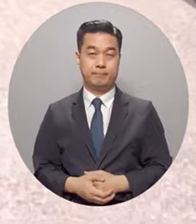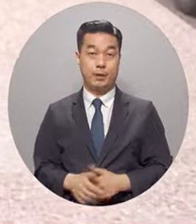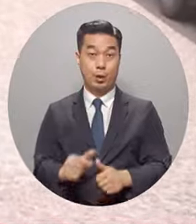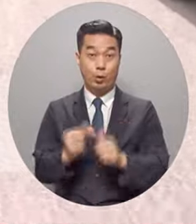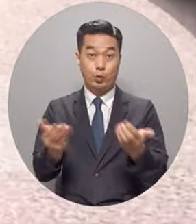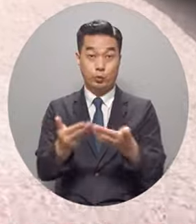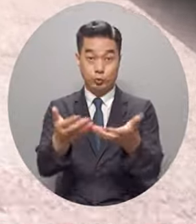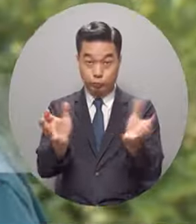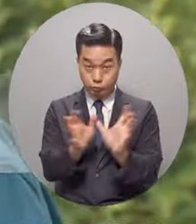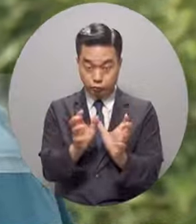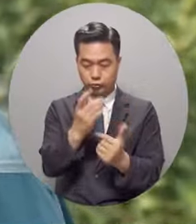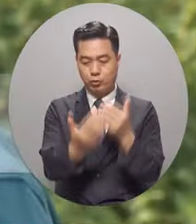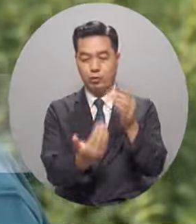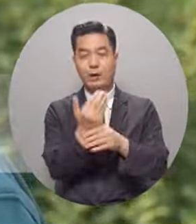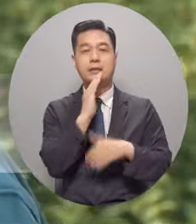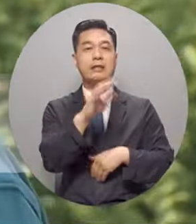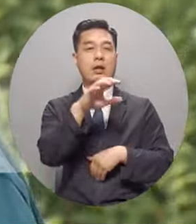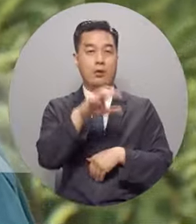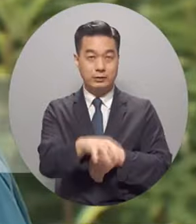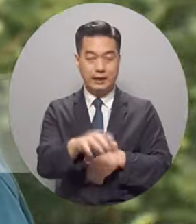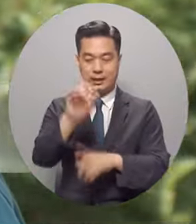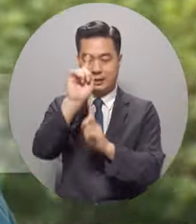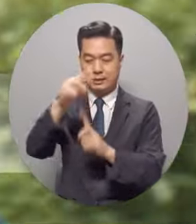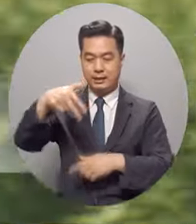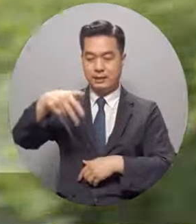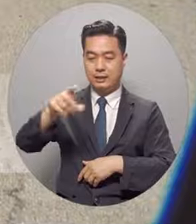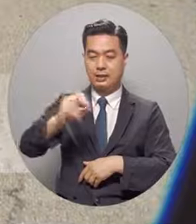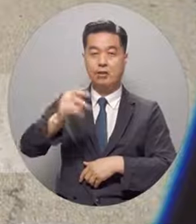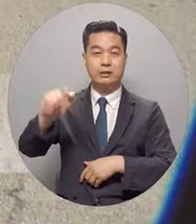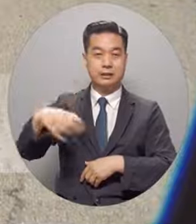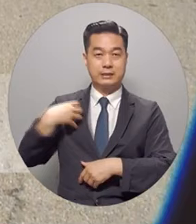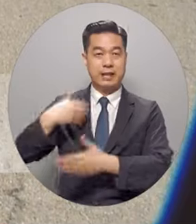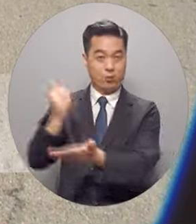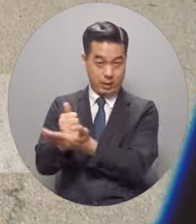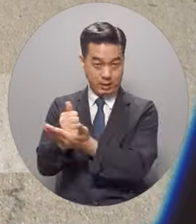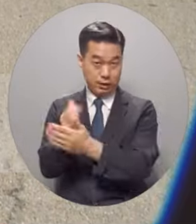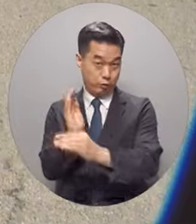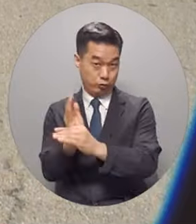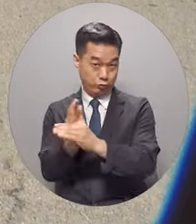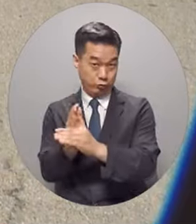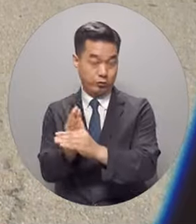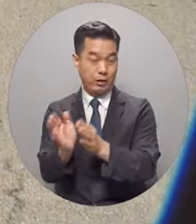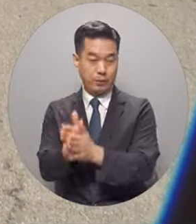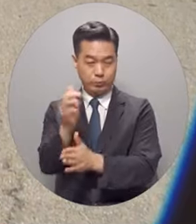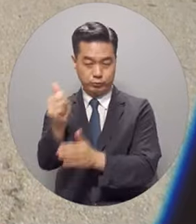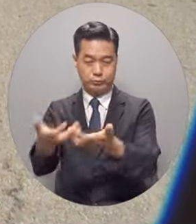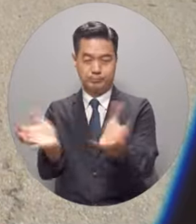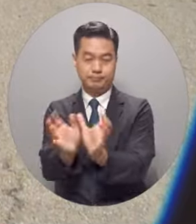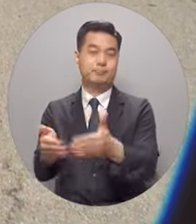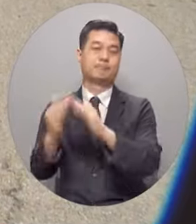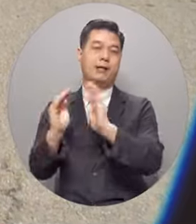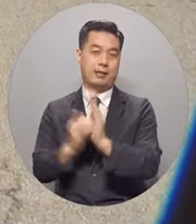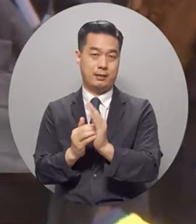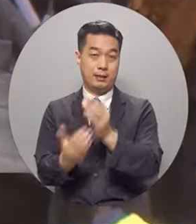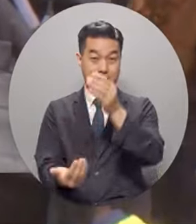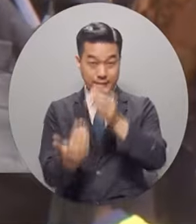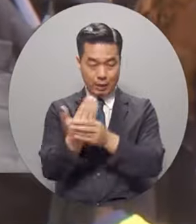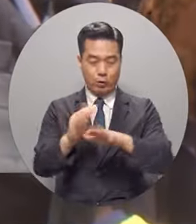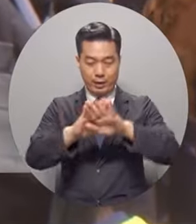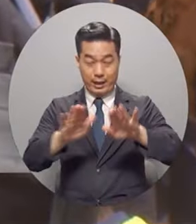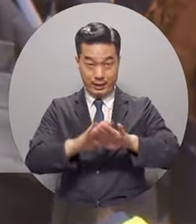고용노동부는 화재 현장에 이정식 장관을 본부장으로 중앙산업재해수습본부를 꾸렸습니다. 사고가 수습되는